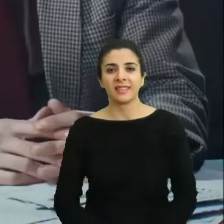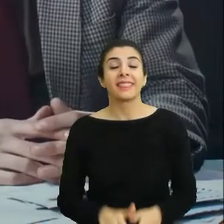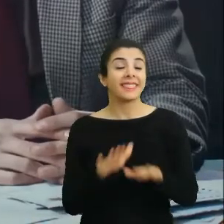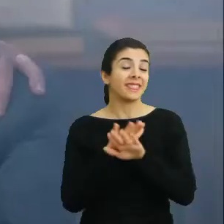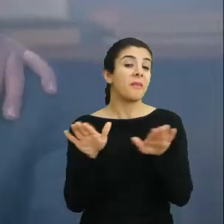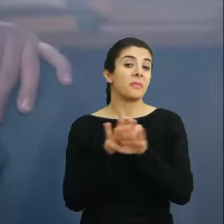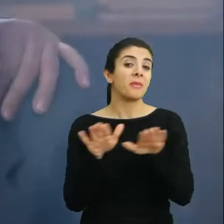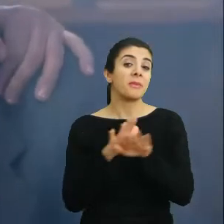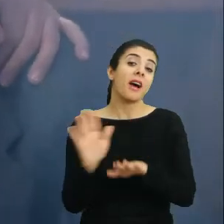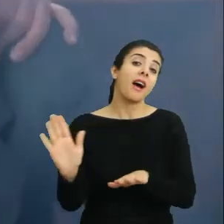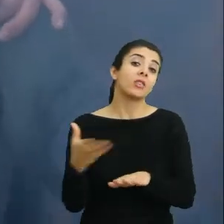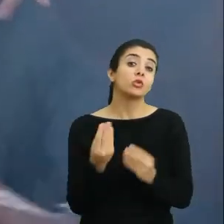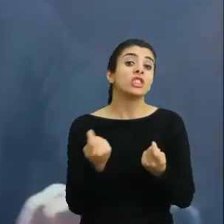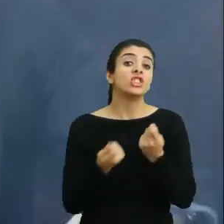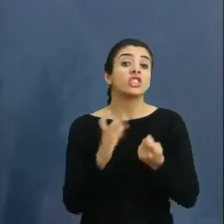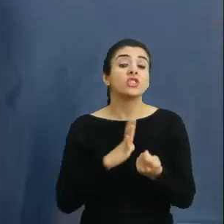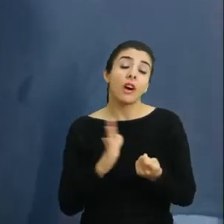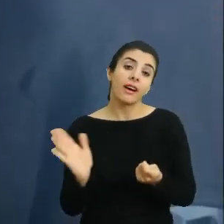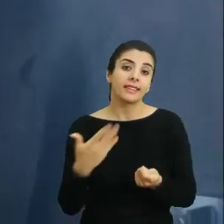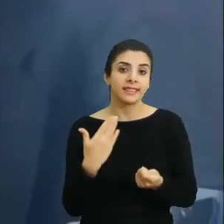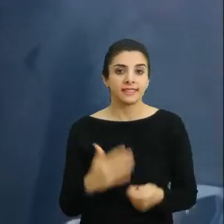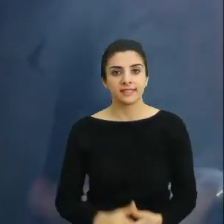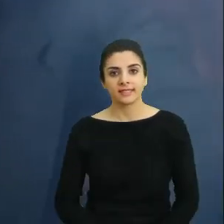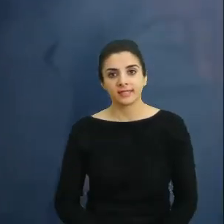Tamam tamam. Hadi çok işimiz var yapacak.